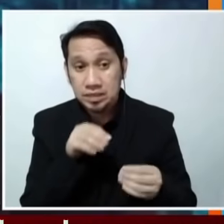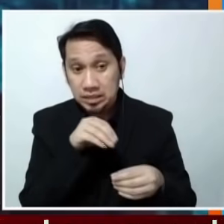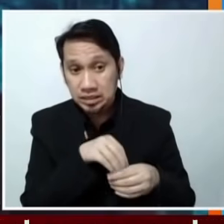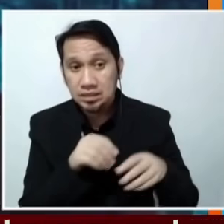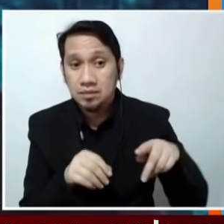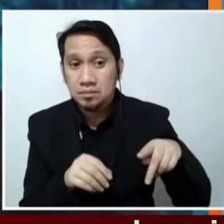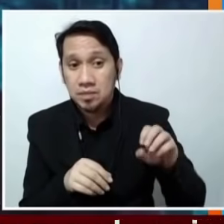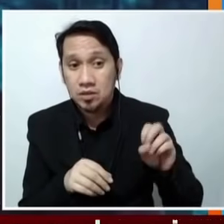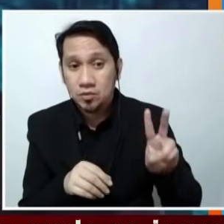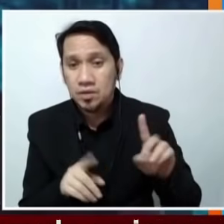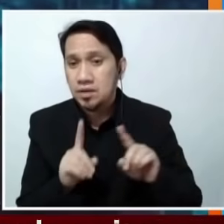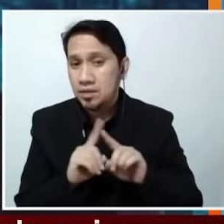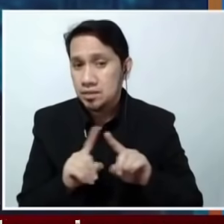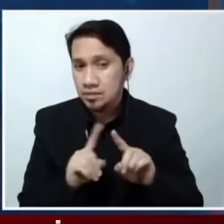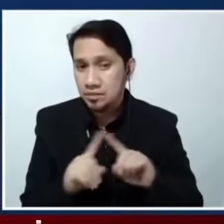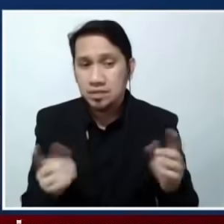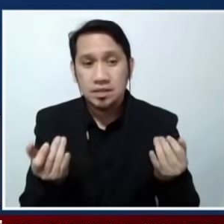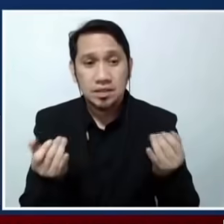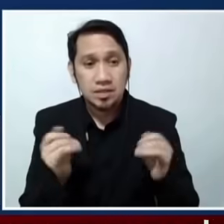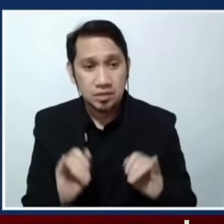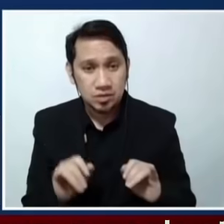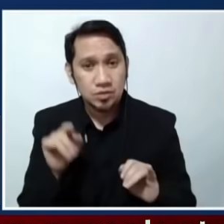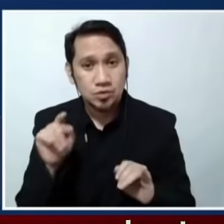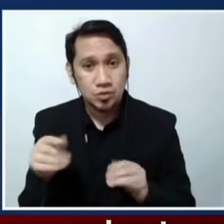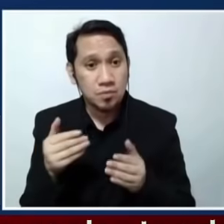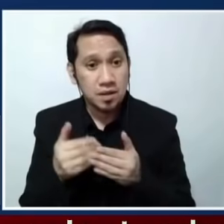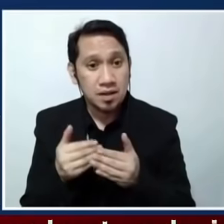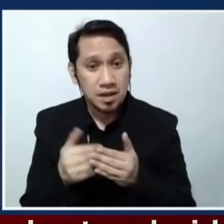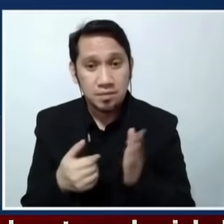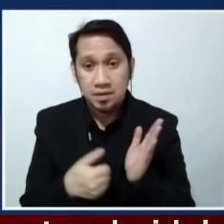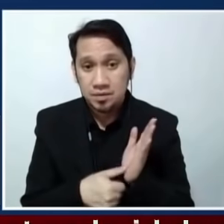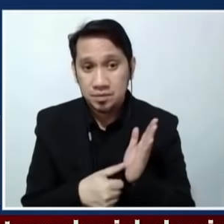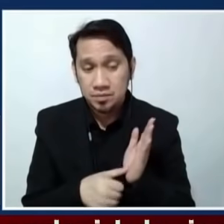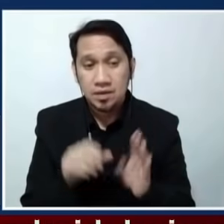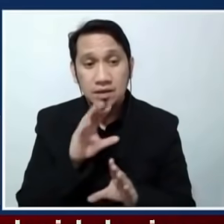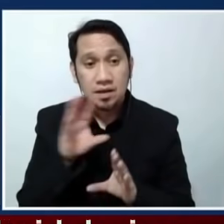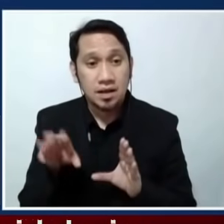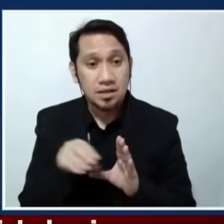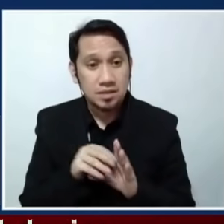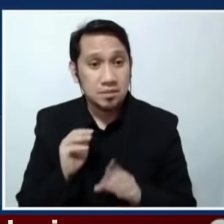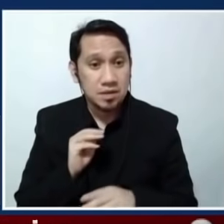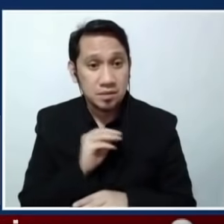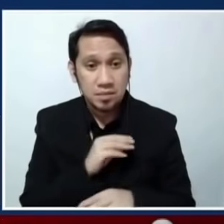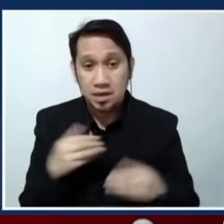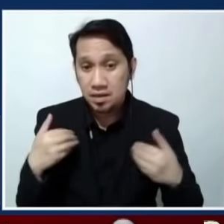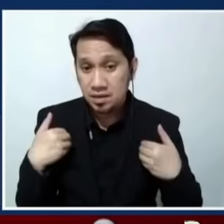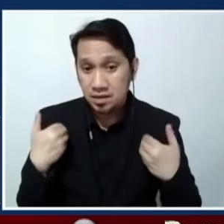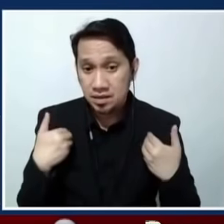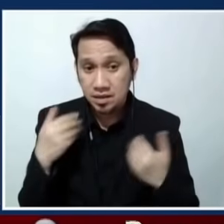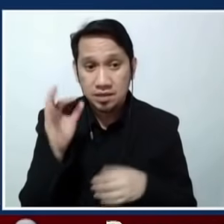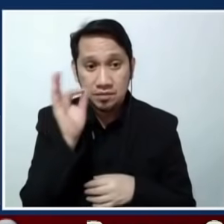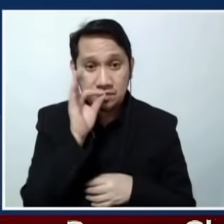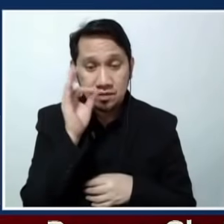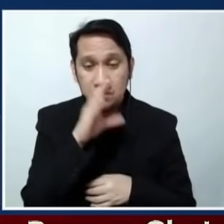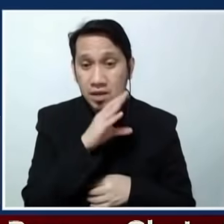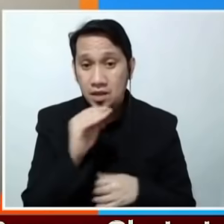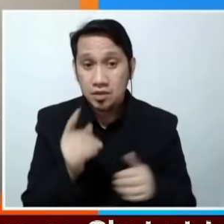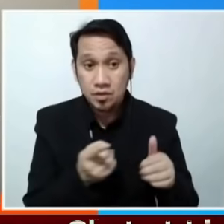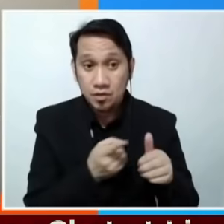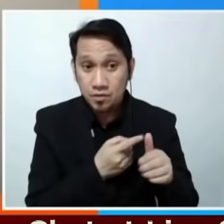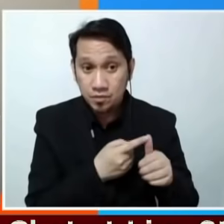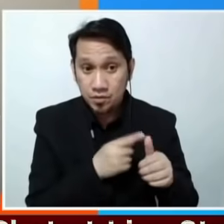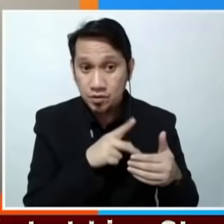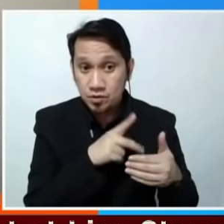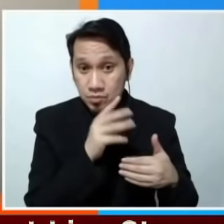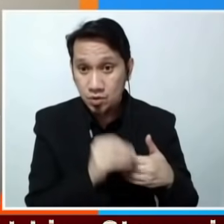iba-ibang issue kaugnay sa paparating na halalan kasama mga miyembro ng kabataang Pilipino. At sa unang episode, makakasama